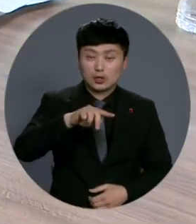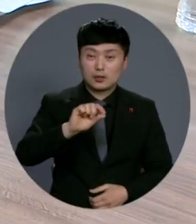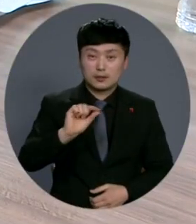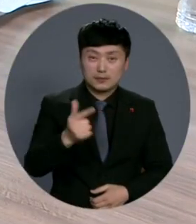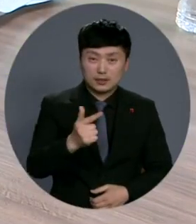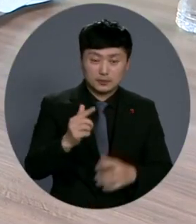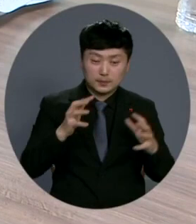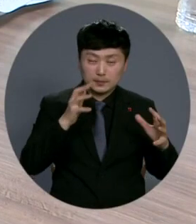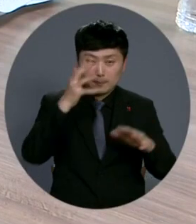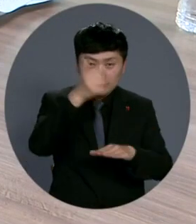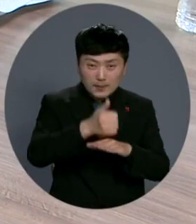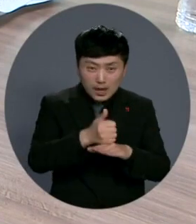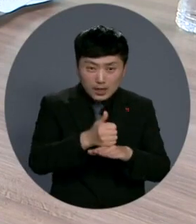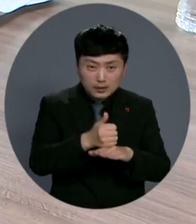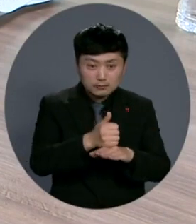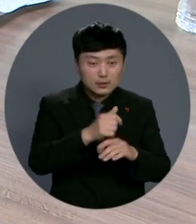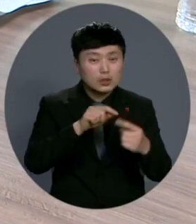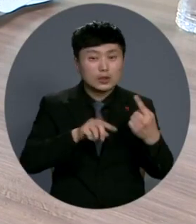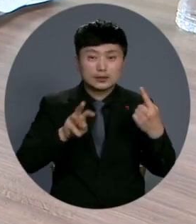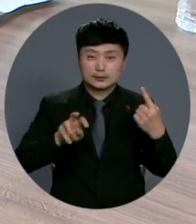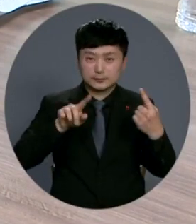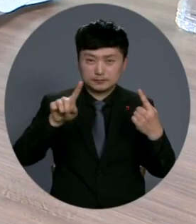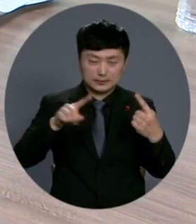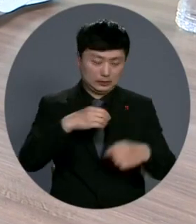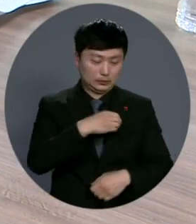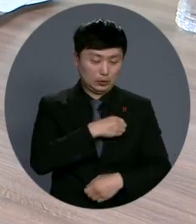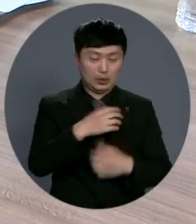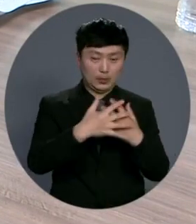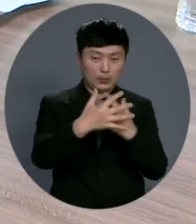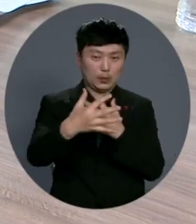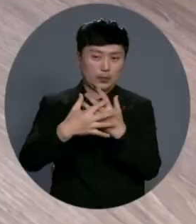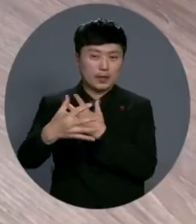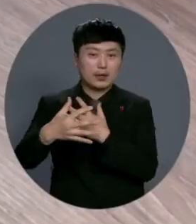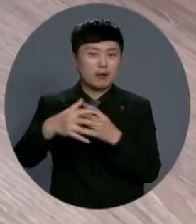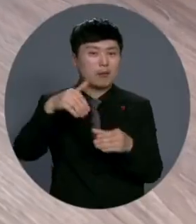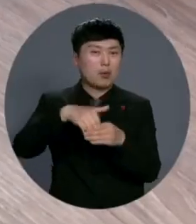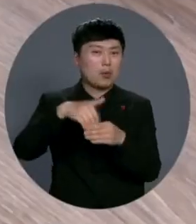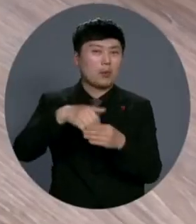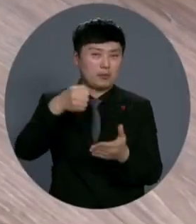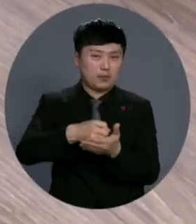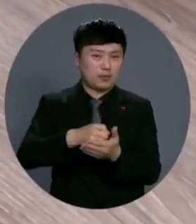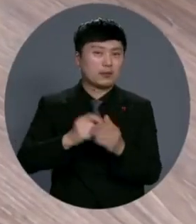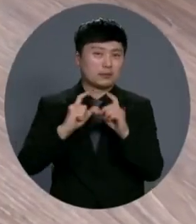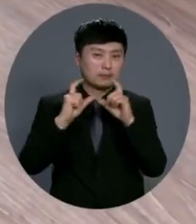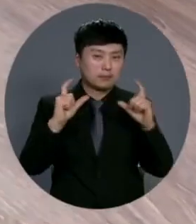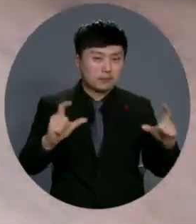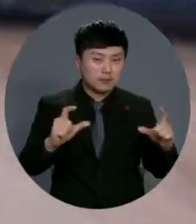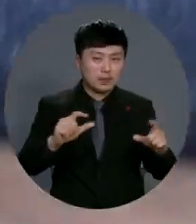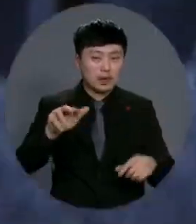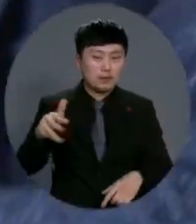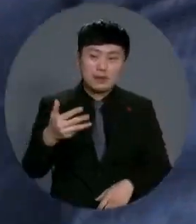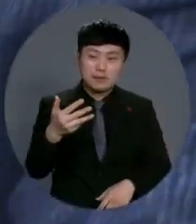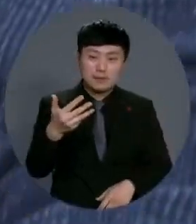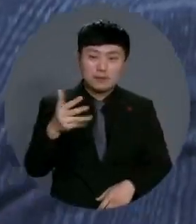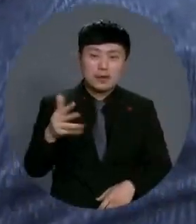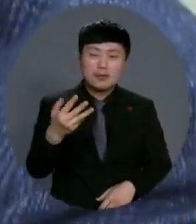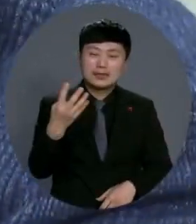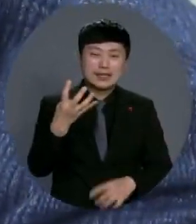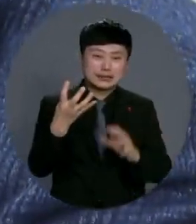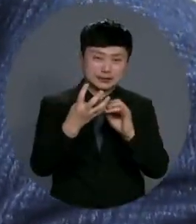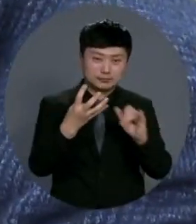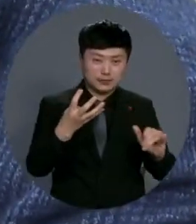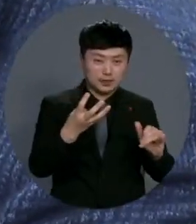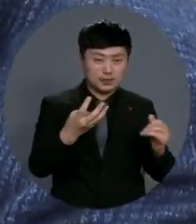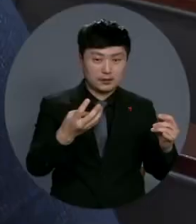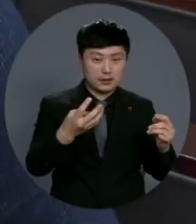시공을 맡을지는 오는 31일 열리는 조합총회에서 결정됩니다. 조합원 840여 명 중 절반 이상이